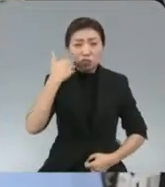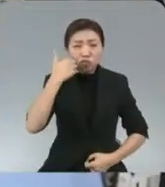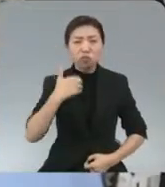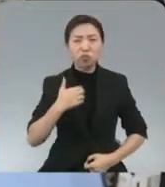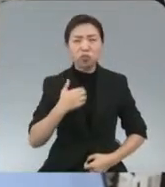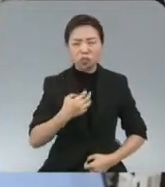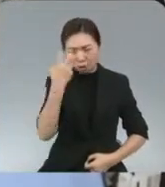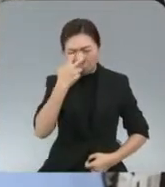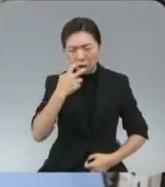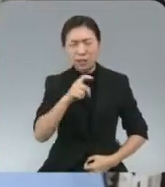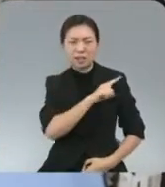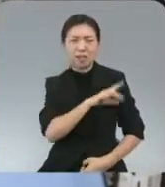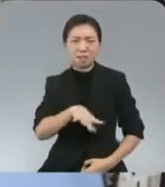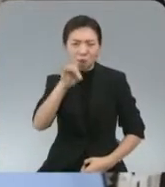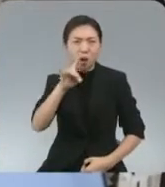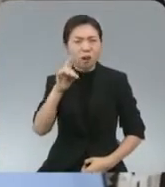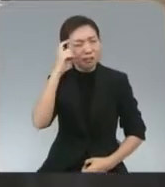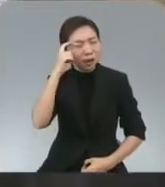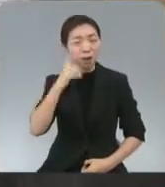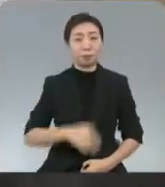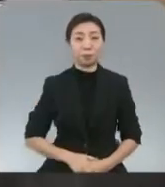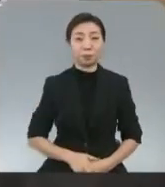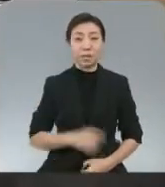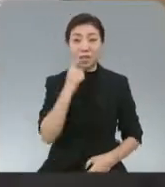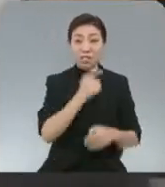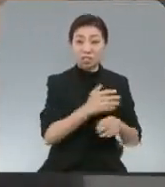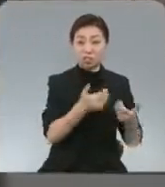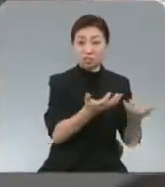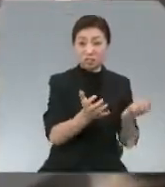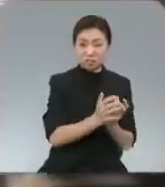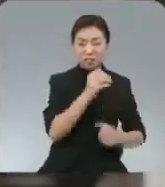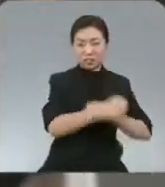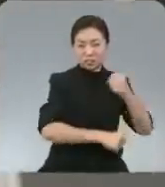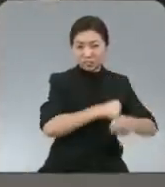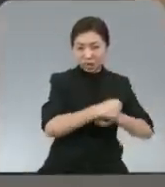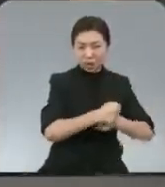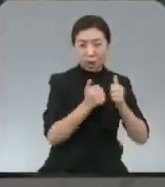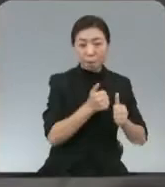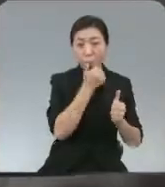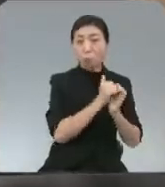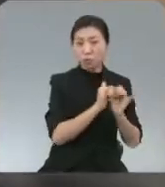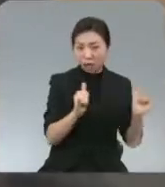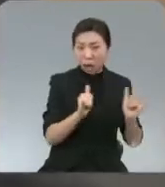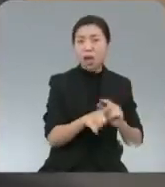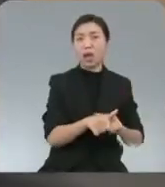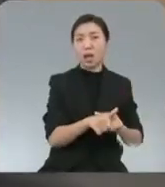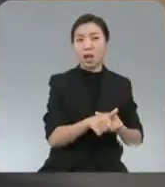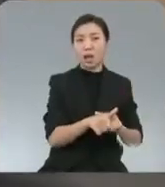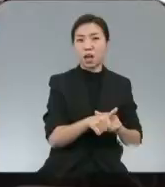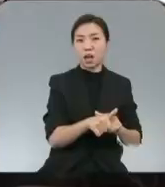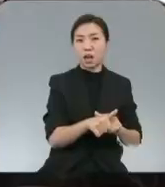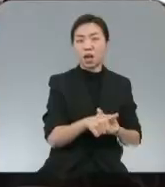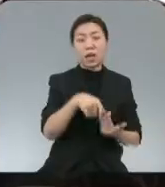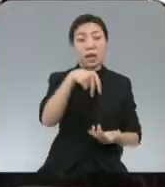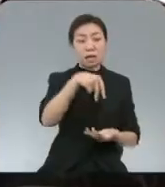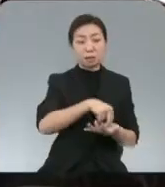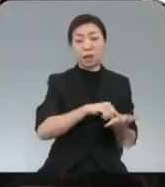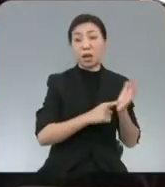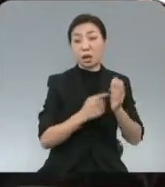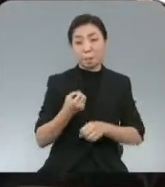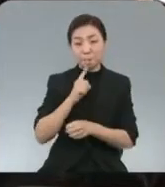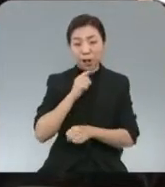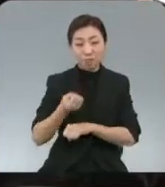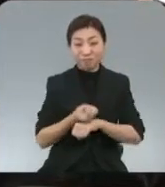một xã hội dân chủ được biết hiệp hội luật sư Hàn Quốc đã lập ra một bộ phận chuyên trách để hỗ trợ pháp lý cho các gia quyến tiến hành Kiện tụng